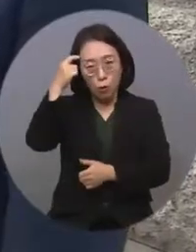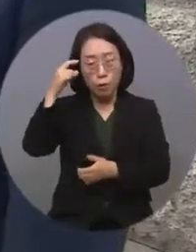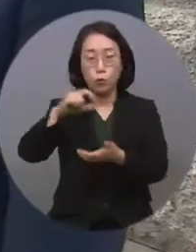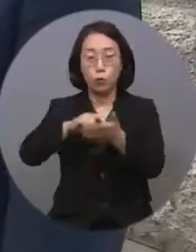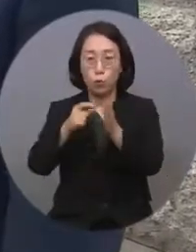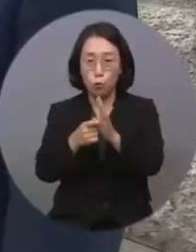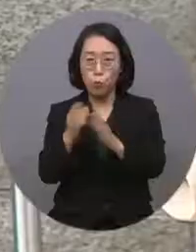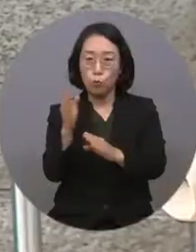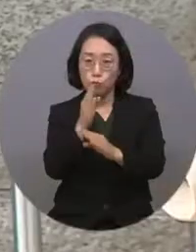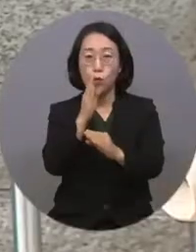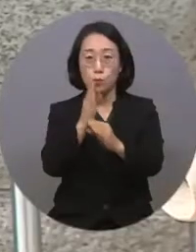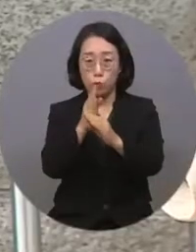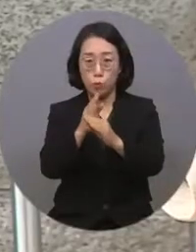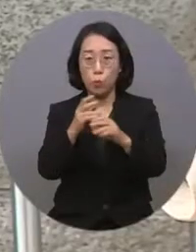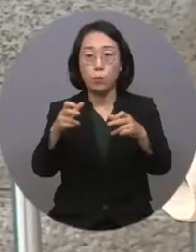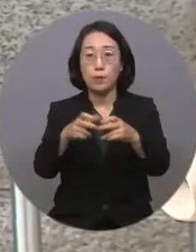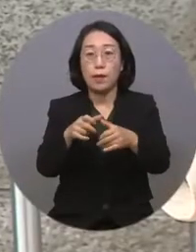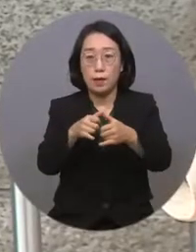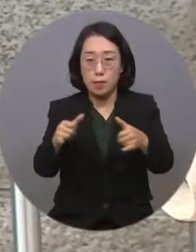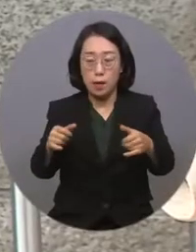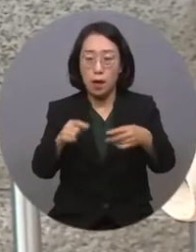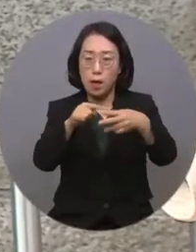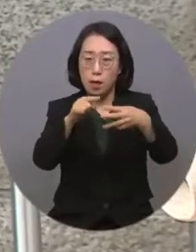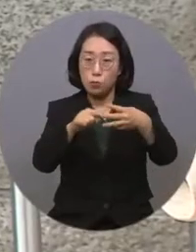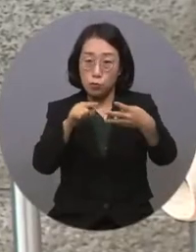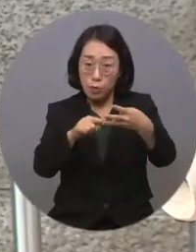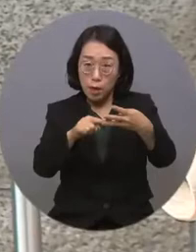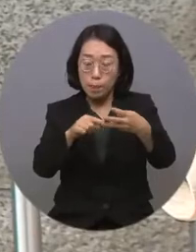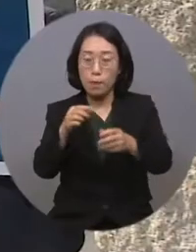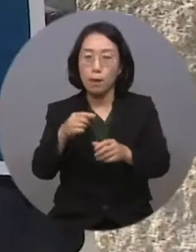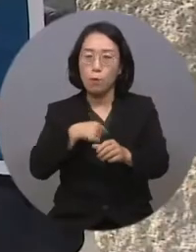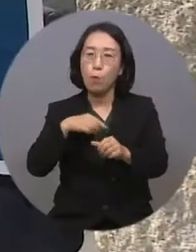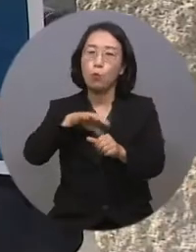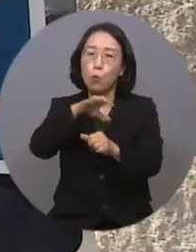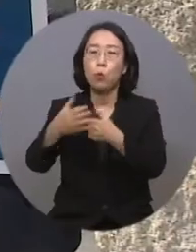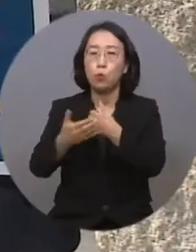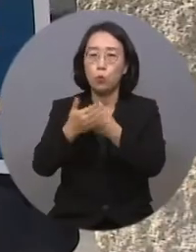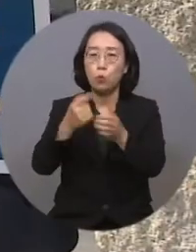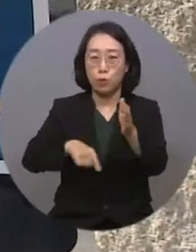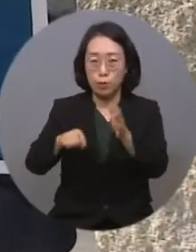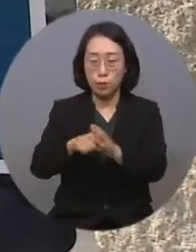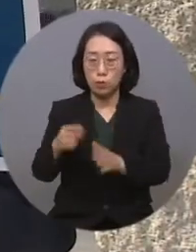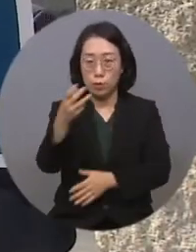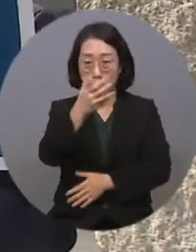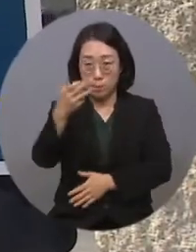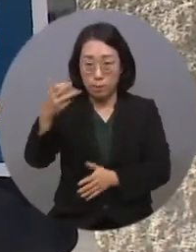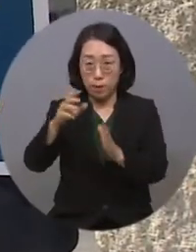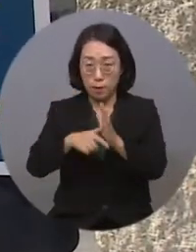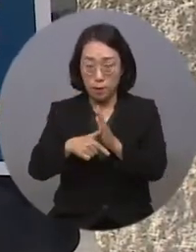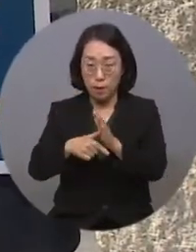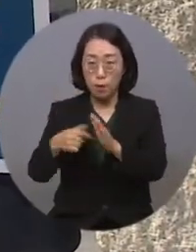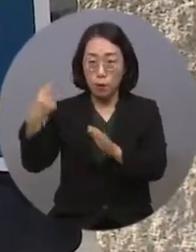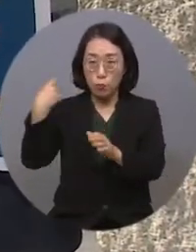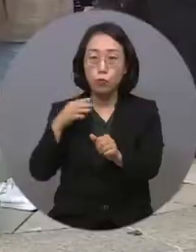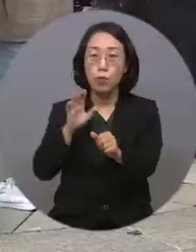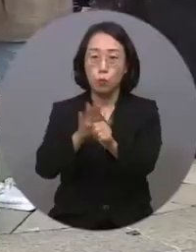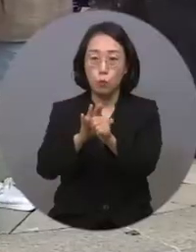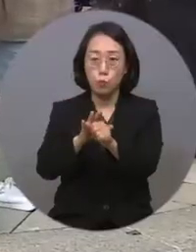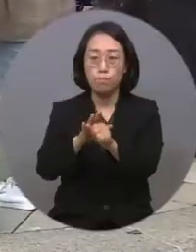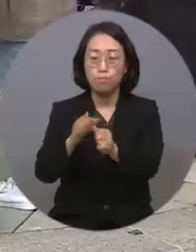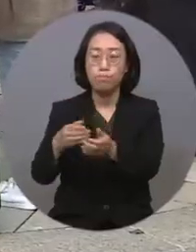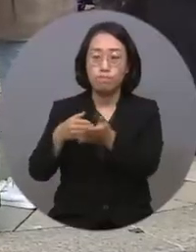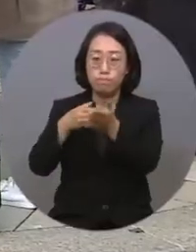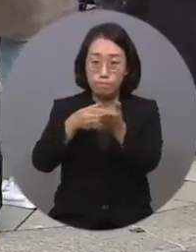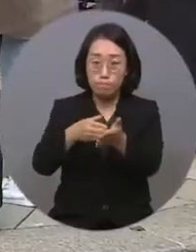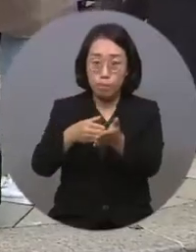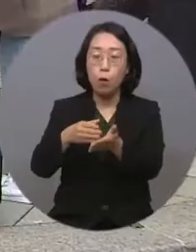장애인 당사자로 세 건의 협박, 사기 피해 구제를 위해 지난 2018년 한정후견이 개시됐습니다.